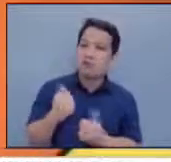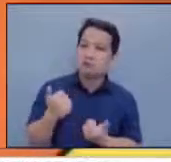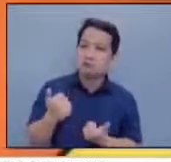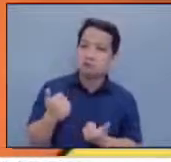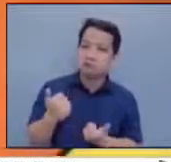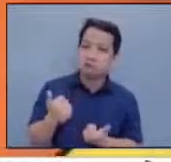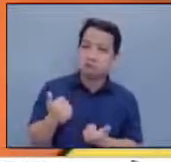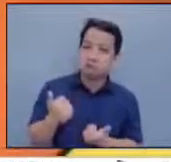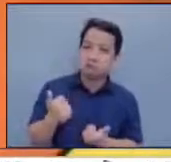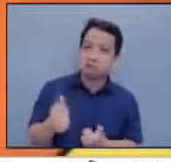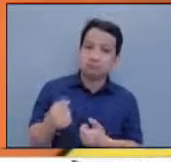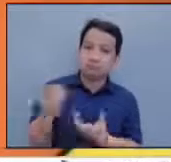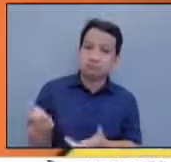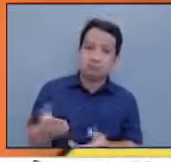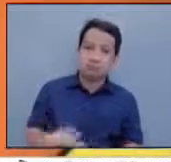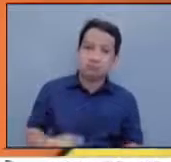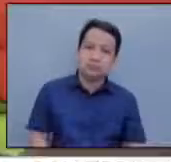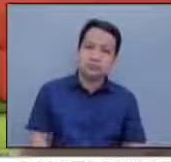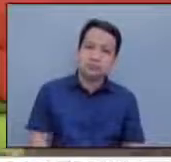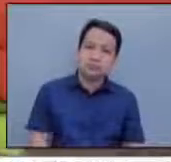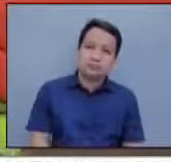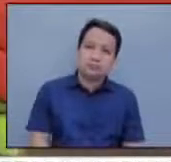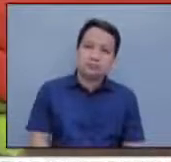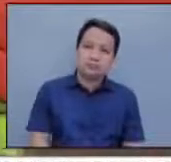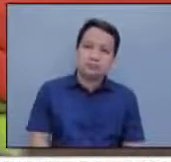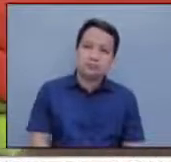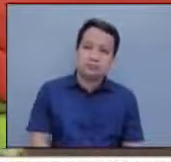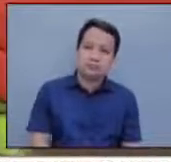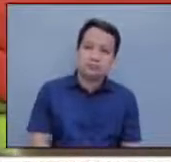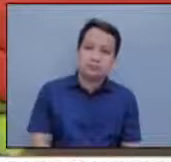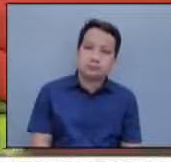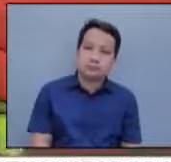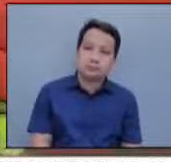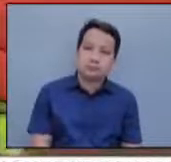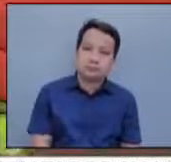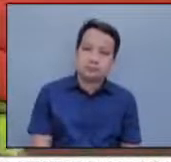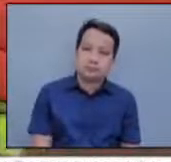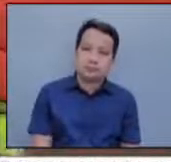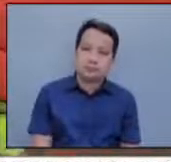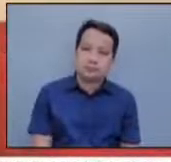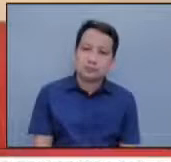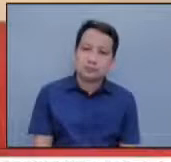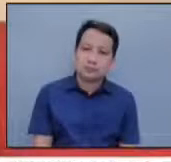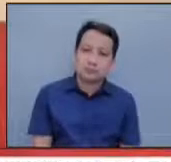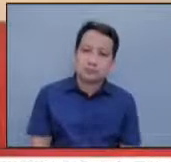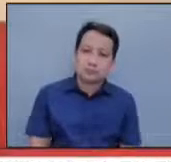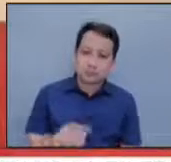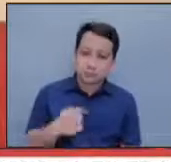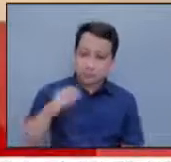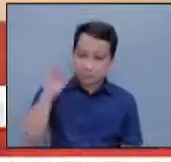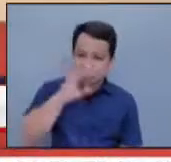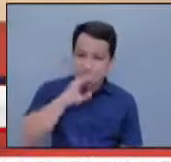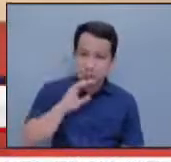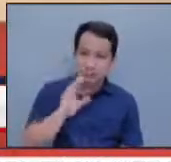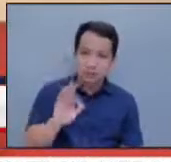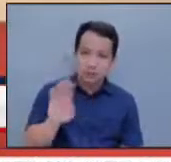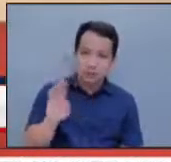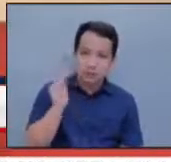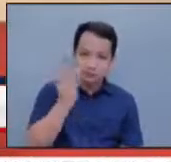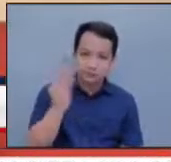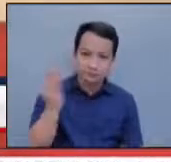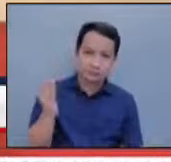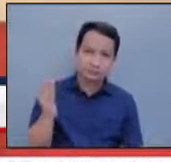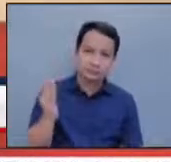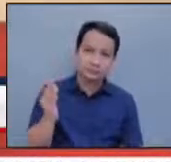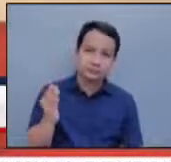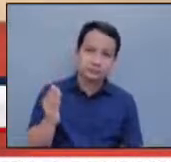mabigyan pagkilala? Yes, pwede po silang please search our FB page. Just